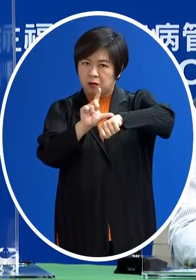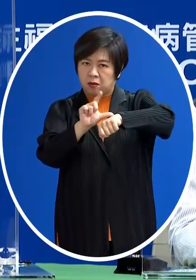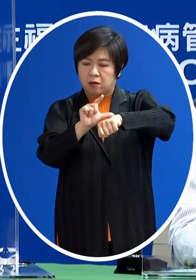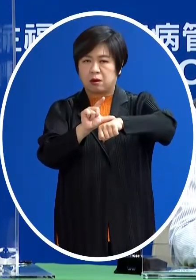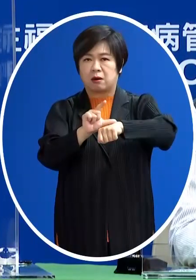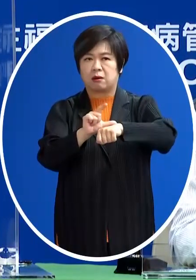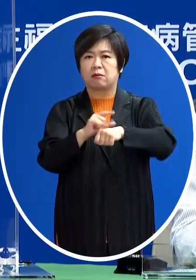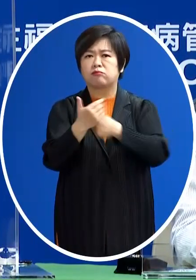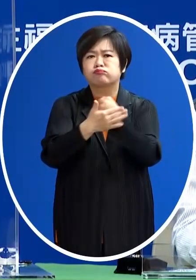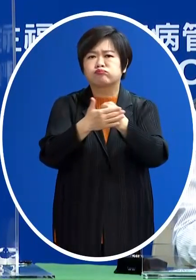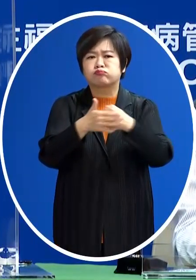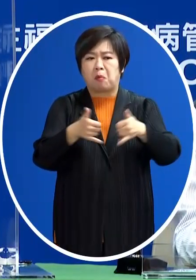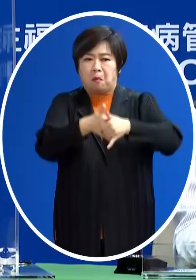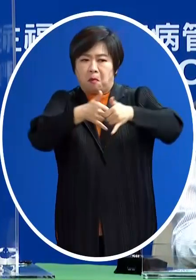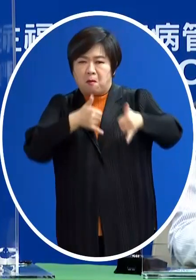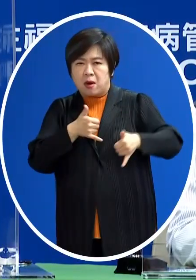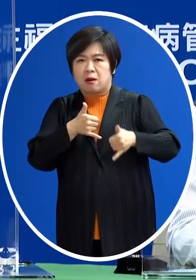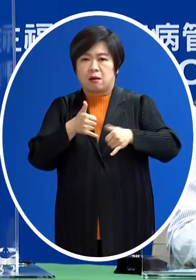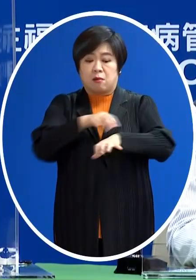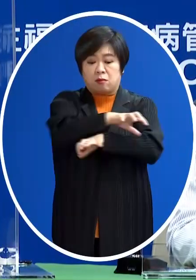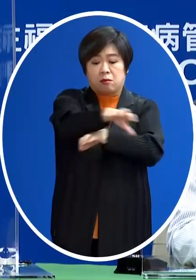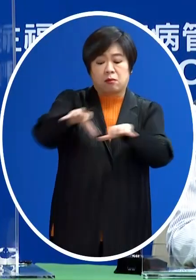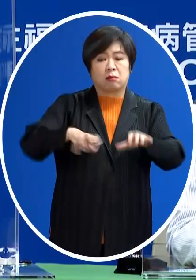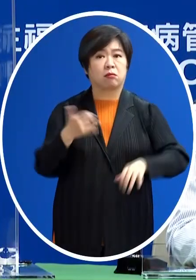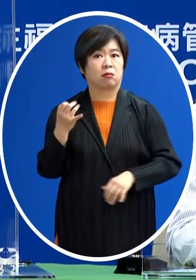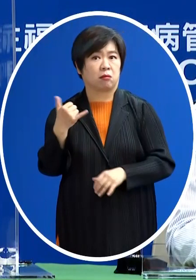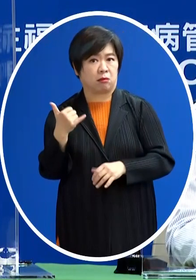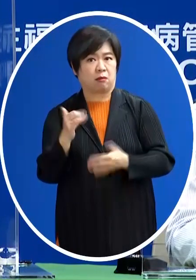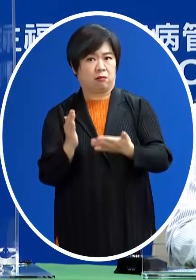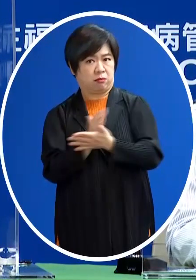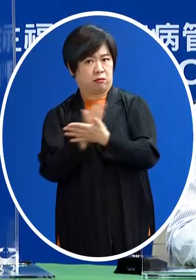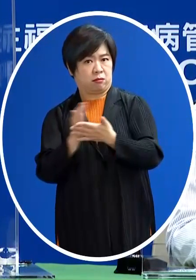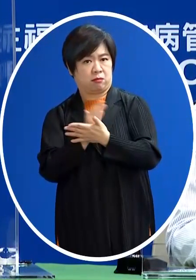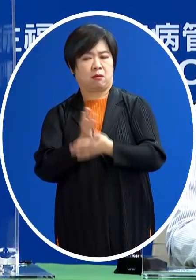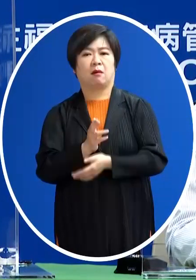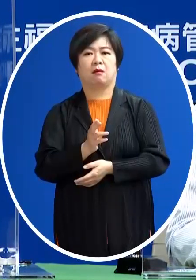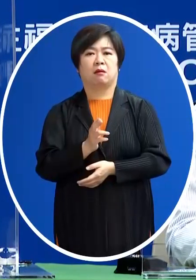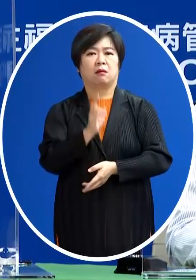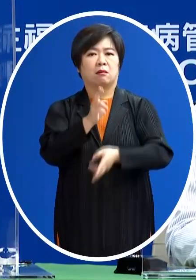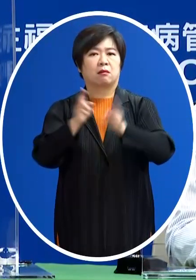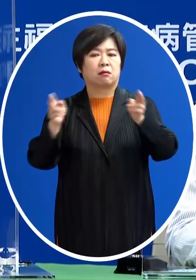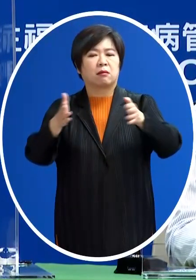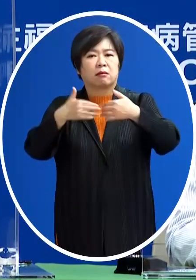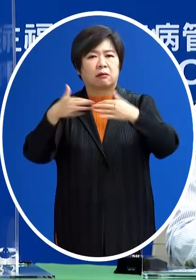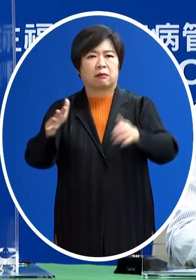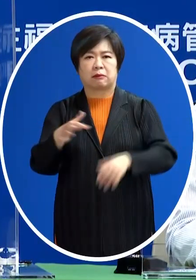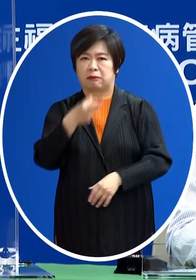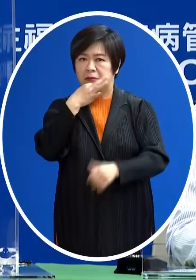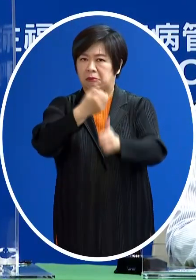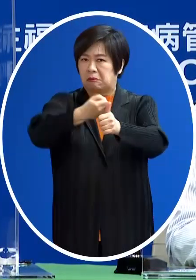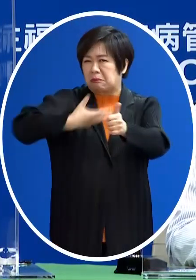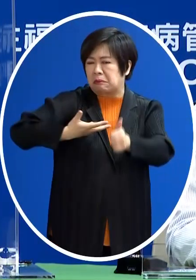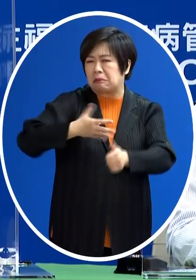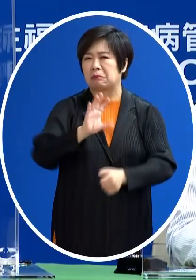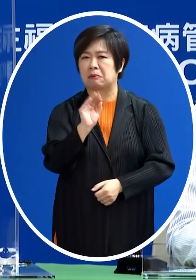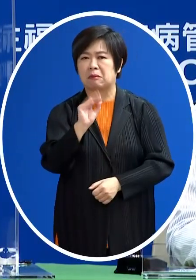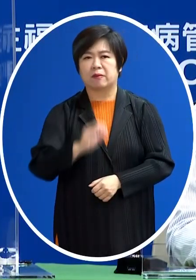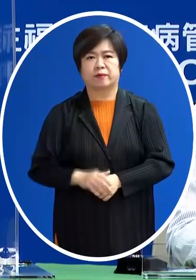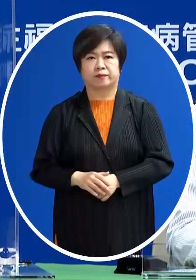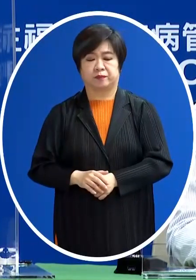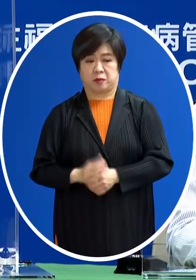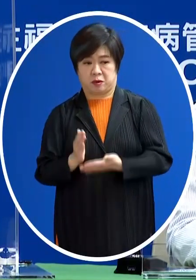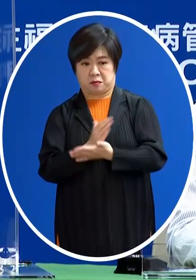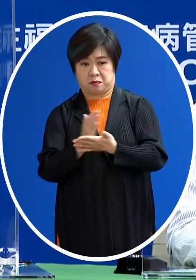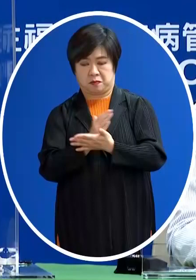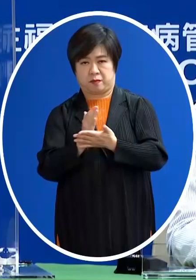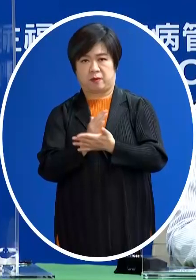护，那空间的一个情况等等去做一个评估，它感染的风险，然后感染风险评